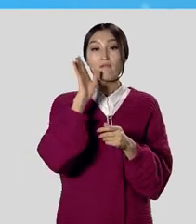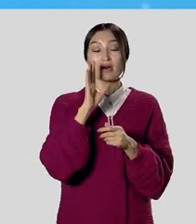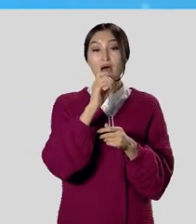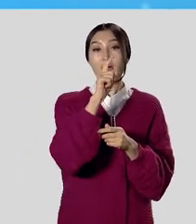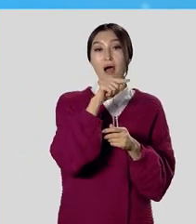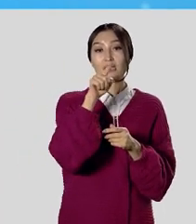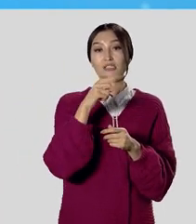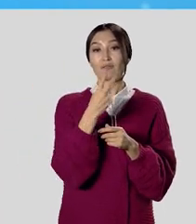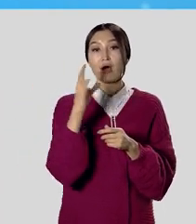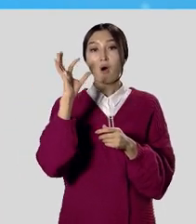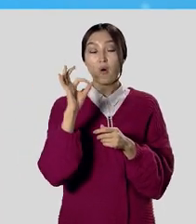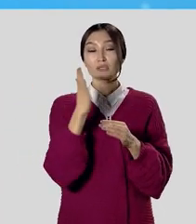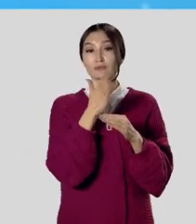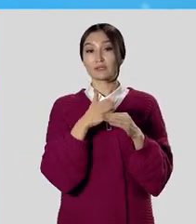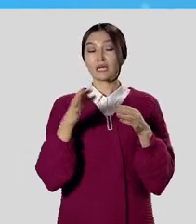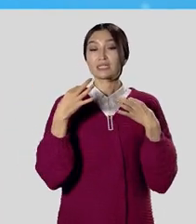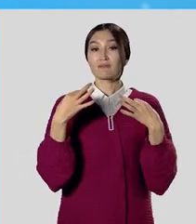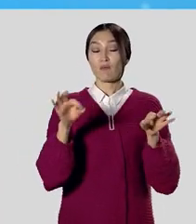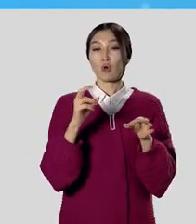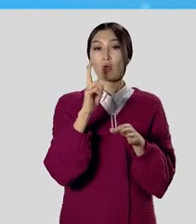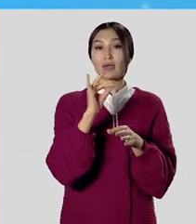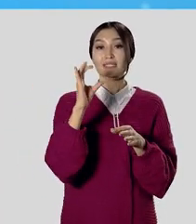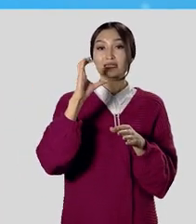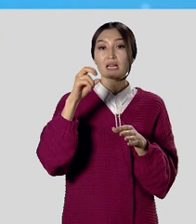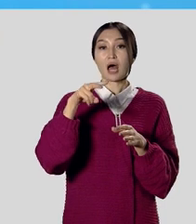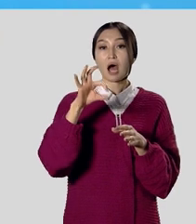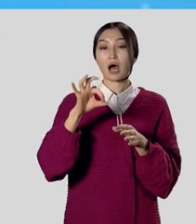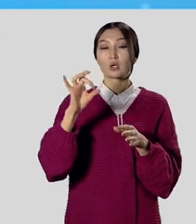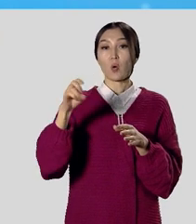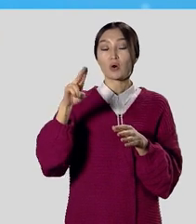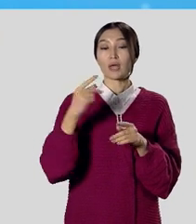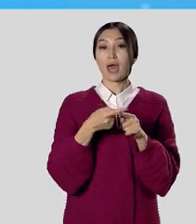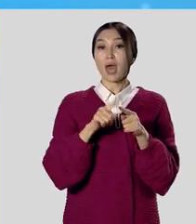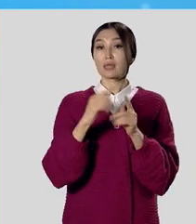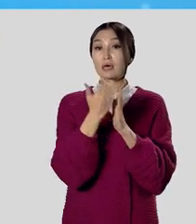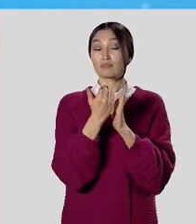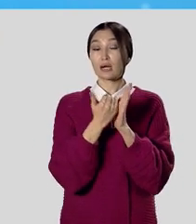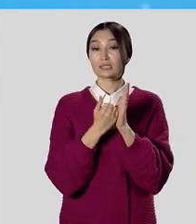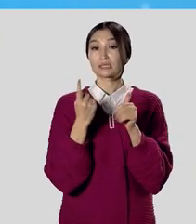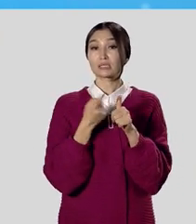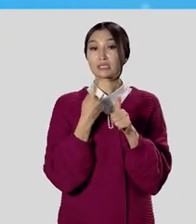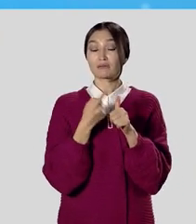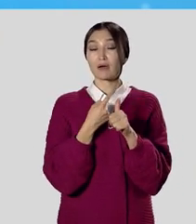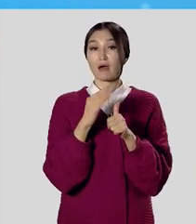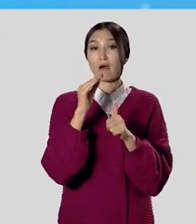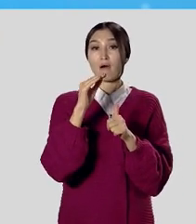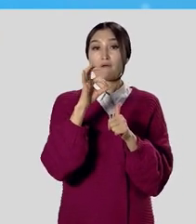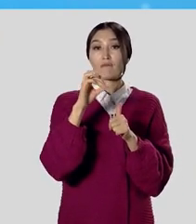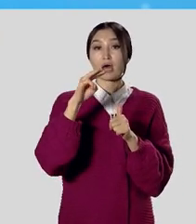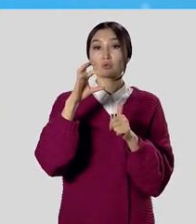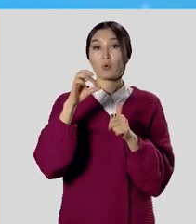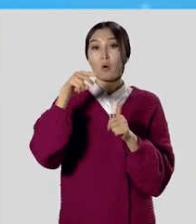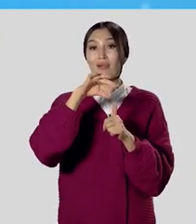H2O с выделением свободного кислорода O2. Этот процесс назвали